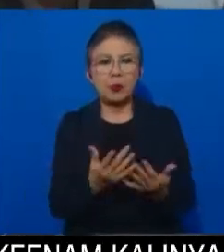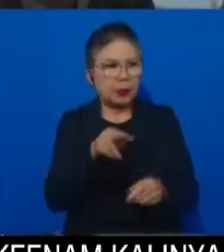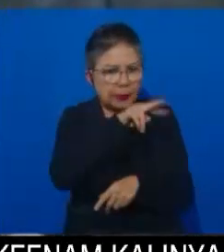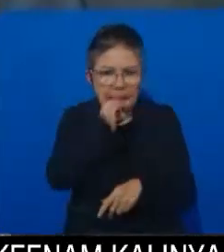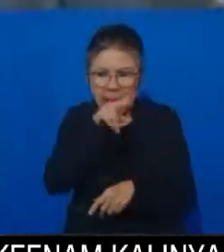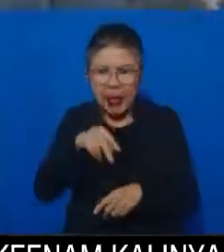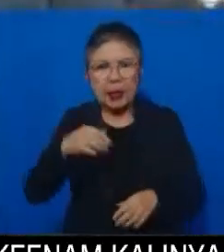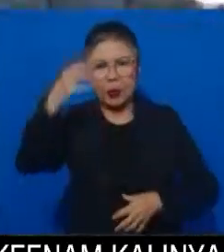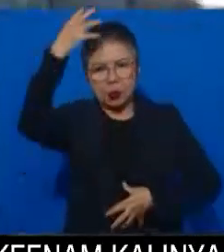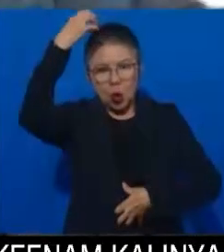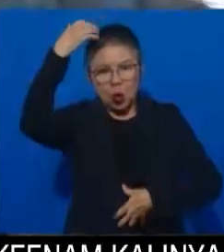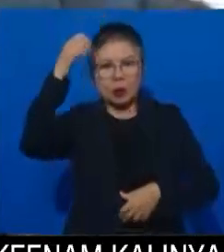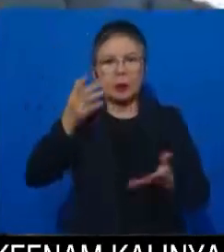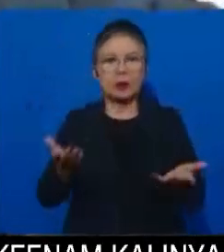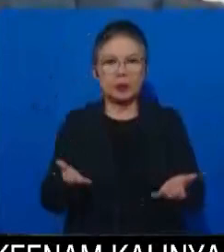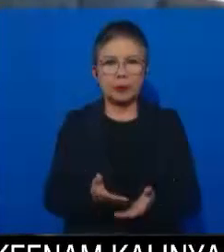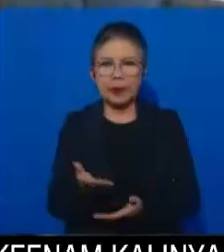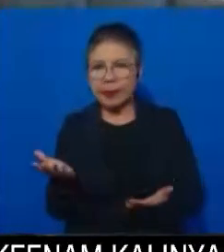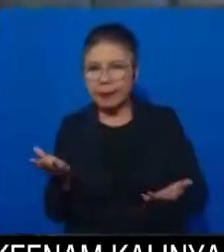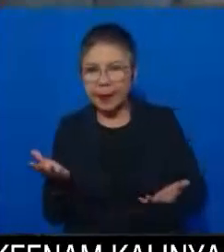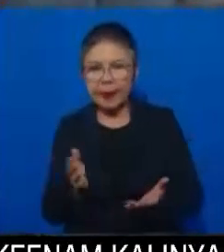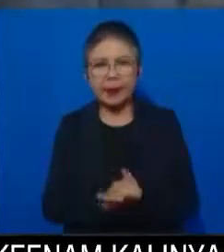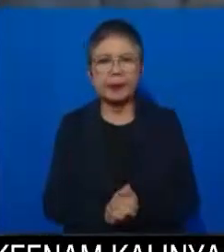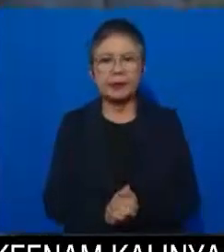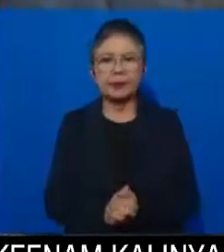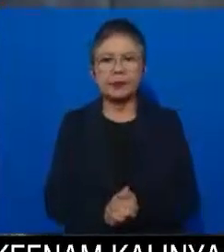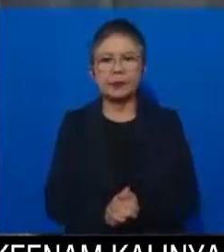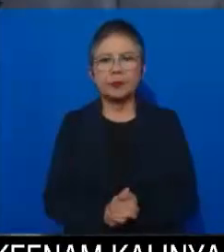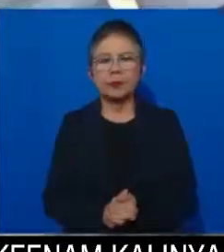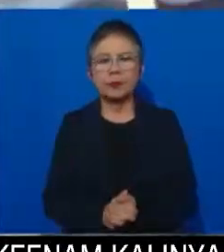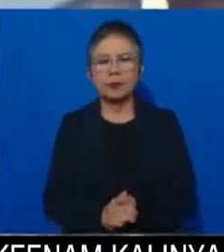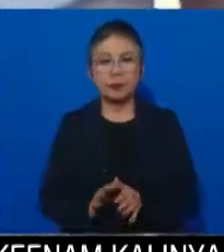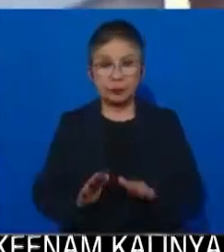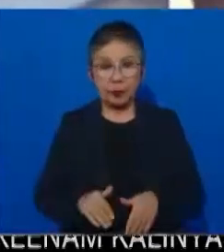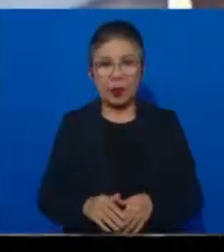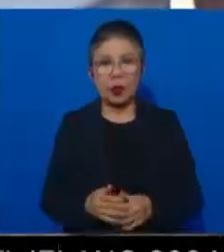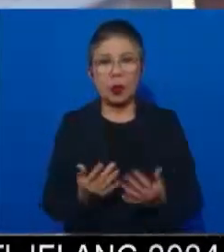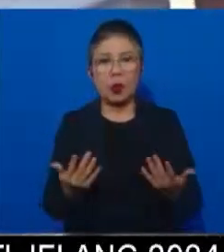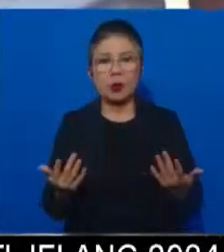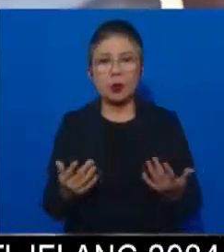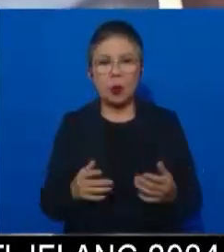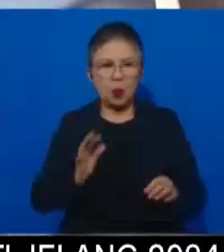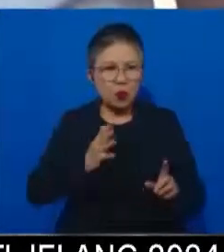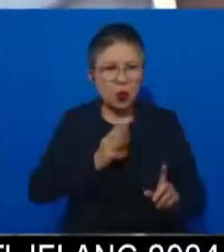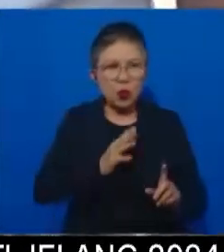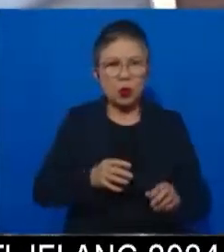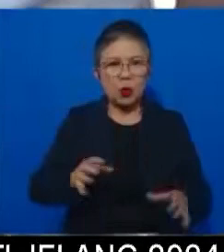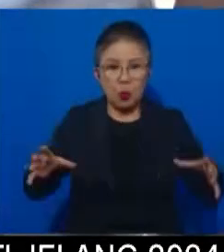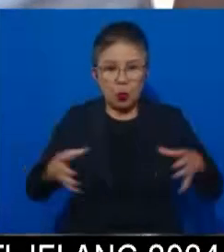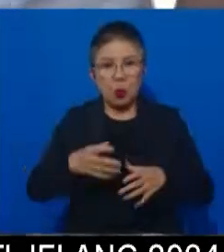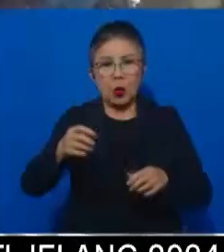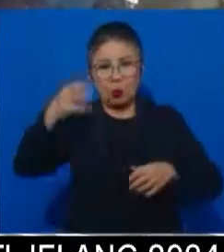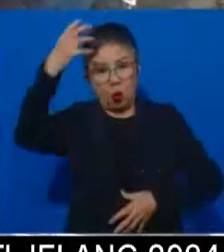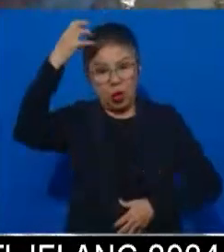pencarian lanjutan di areal kebun dan aliran sungai. Selanjutnya, warga kembali memburu kawanan monyet ekor